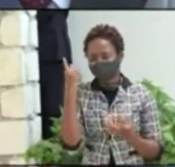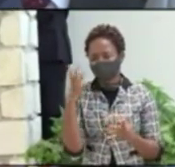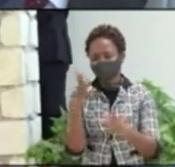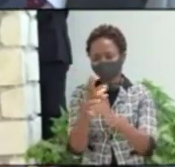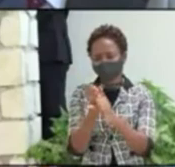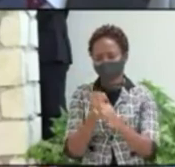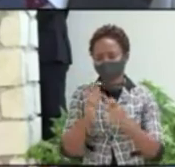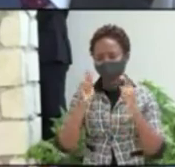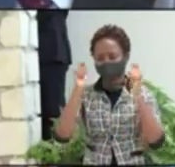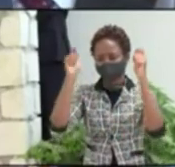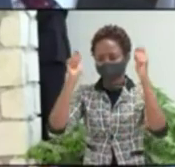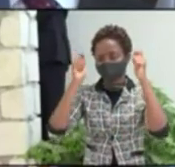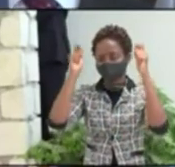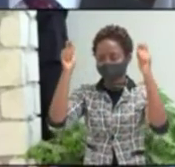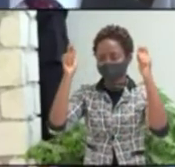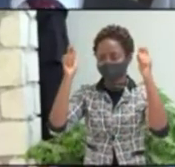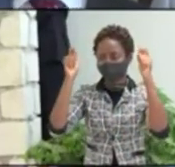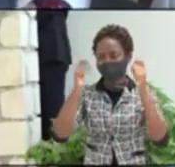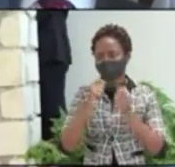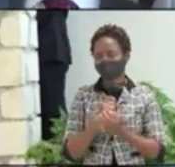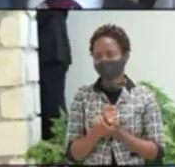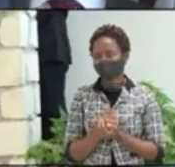prendre l'élection et